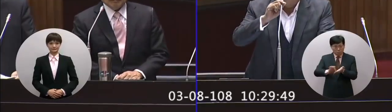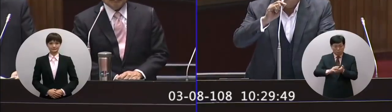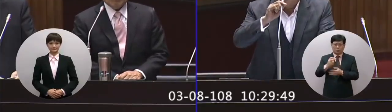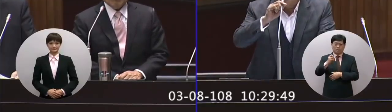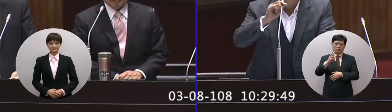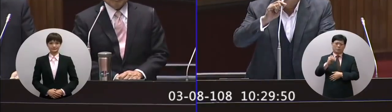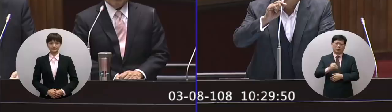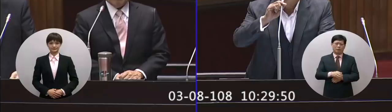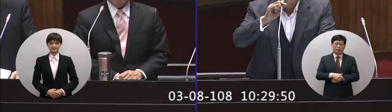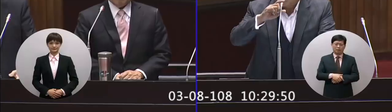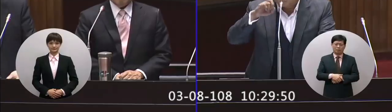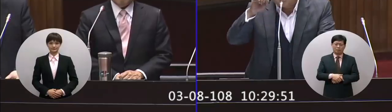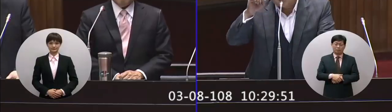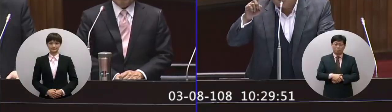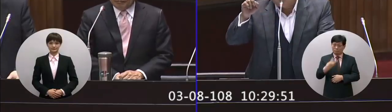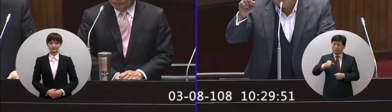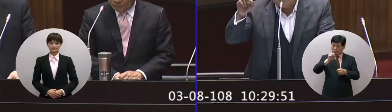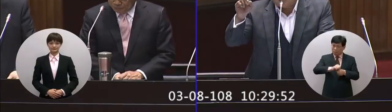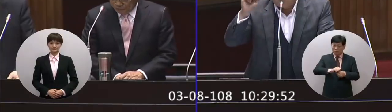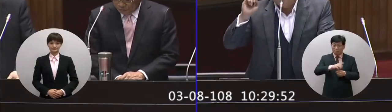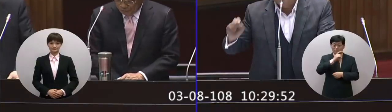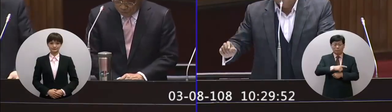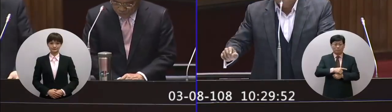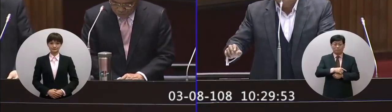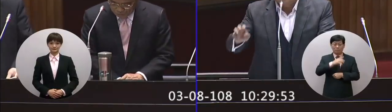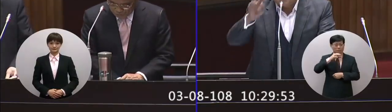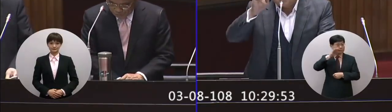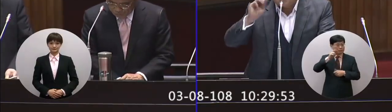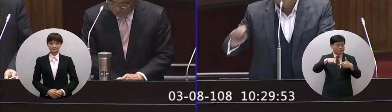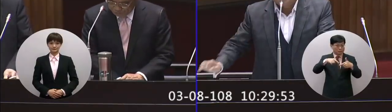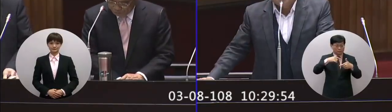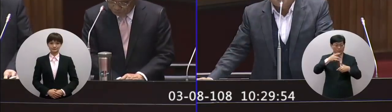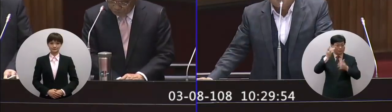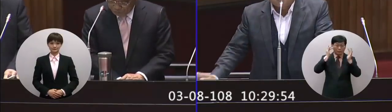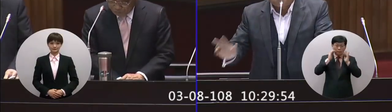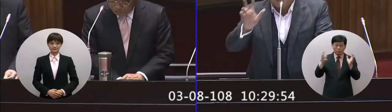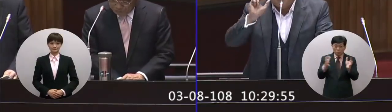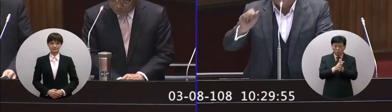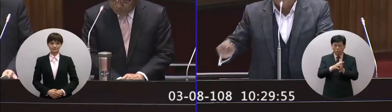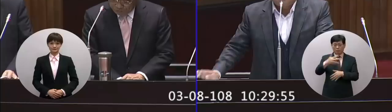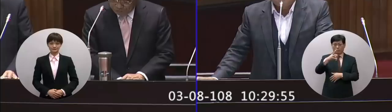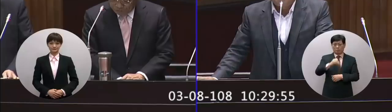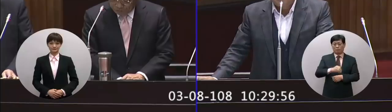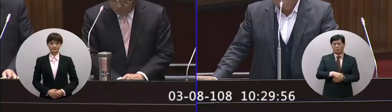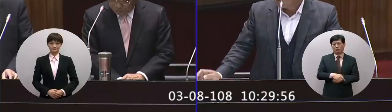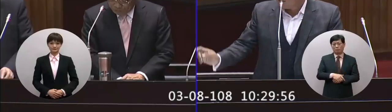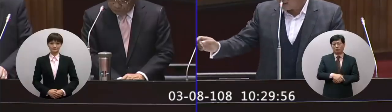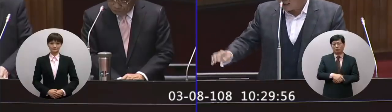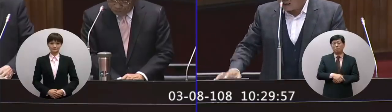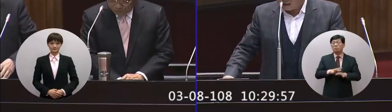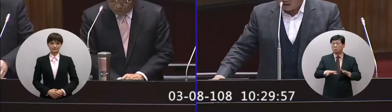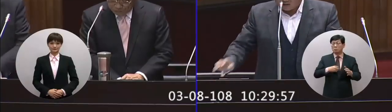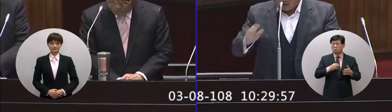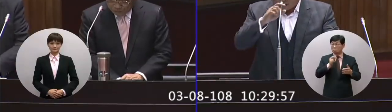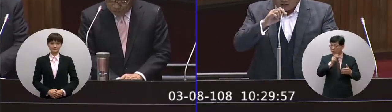量就200万吨，再加上中彰投三个县市加起来的话是800万吨。那我